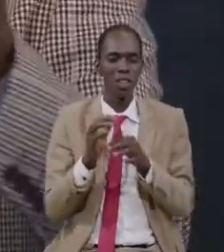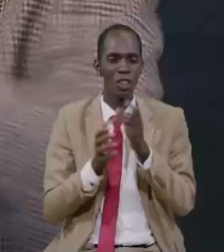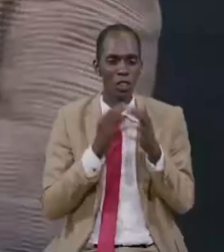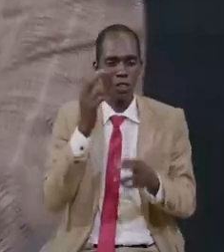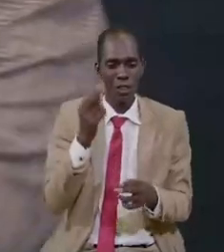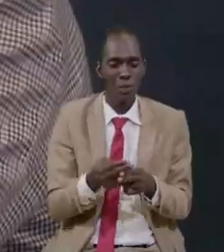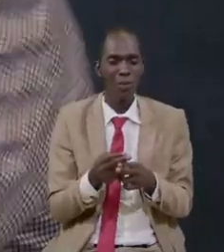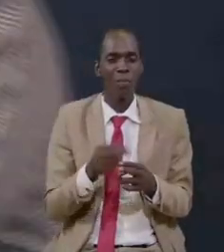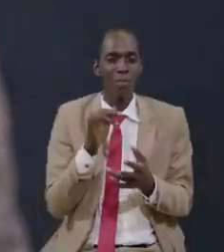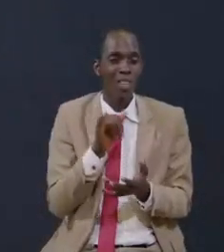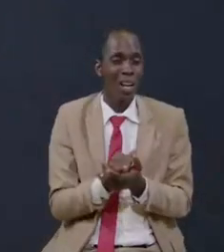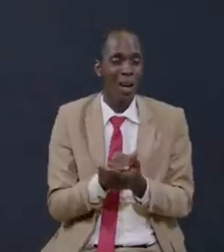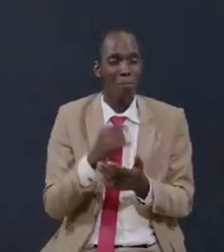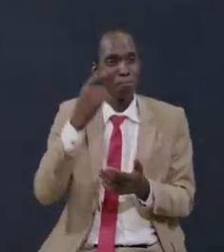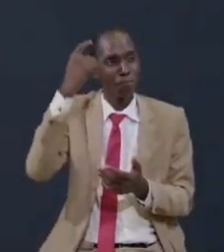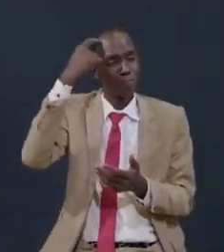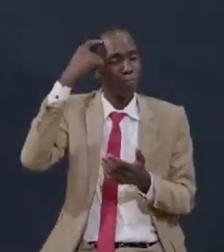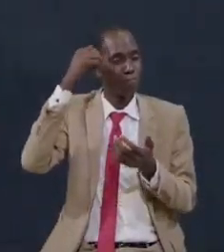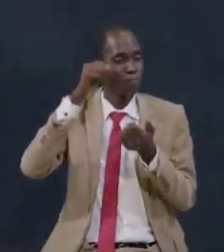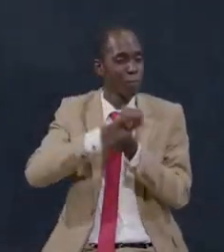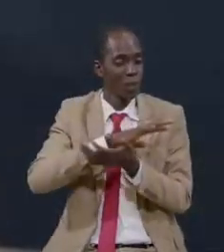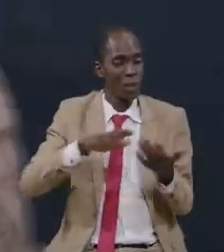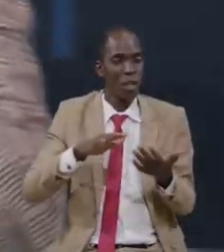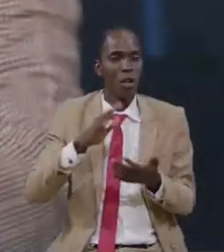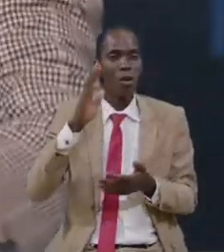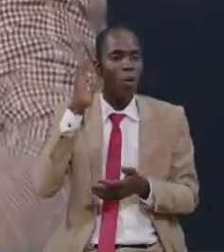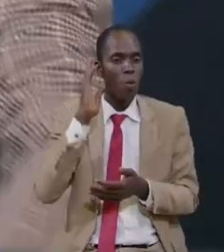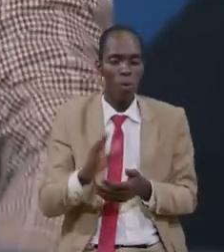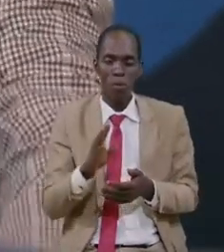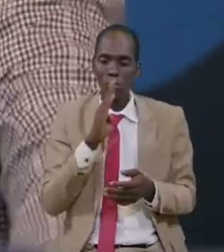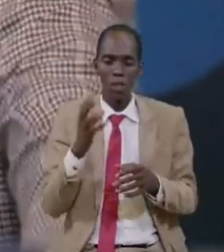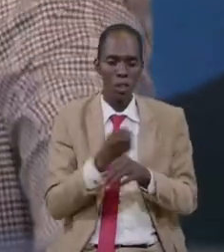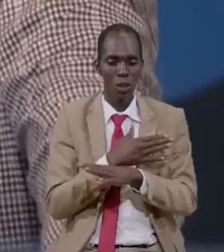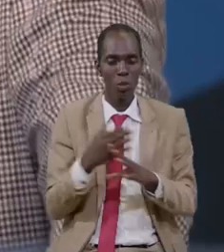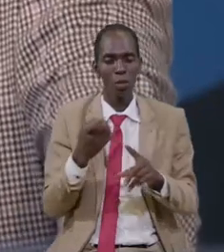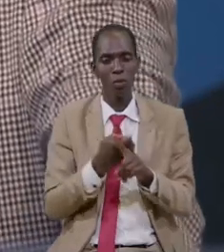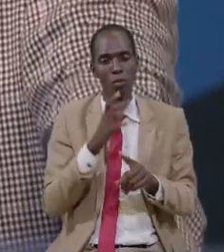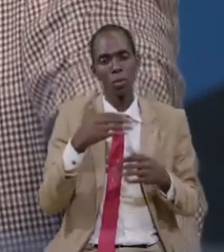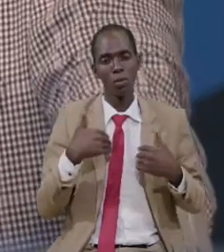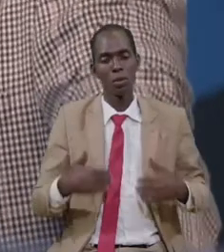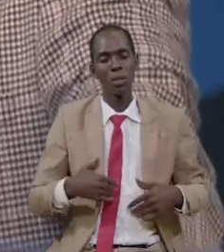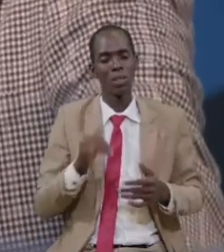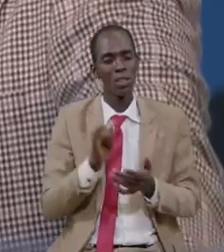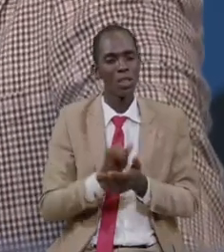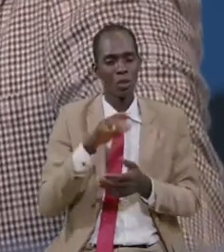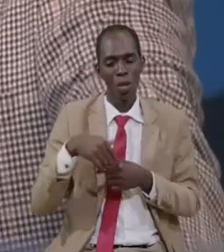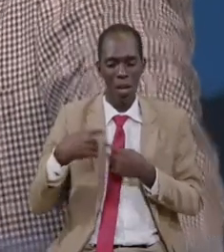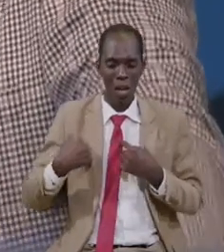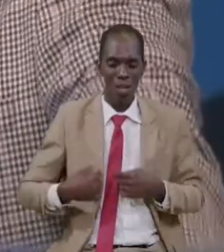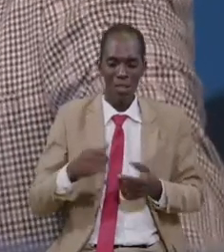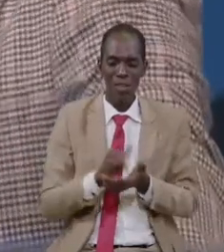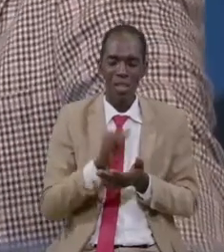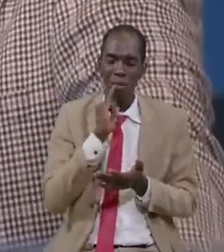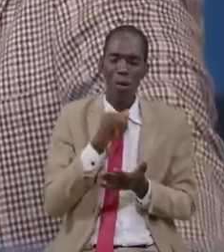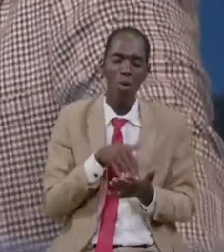corps. Ce problème de cerveau quittera ton corps. ce cœur faible. Quand je dis cœur,